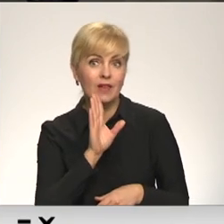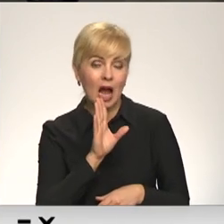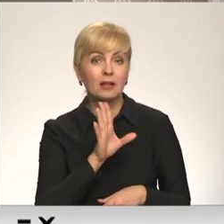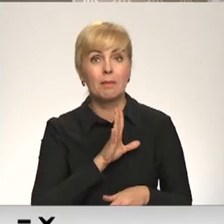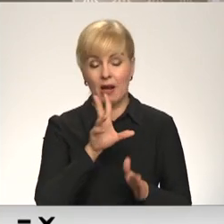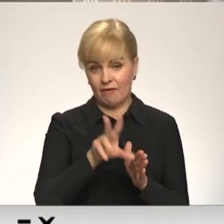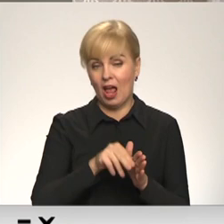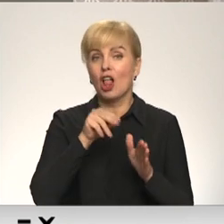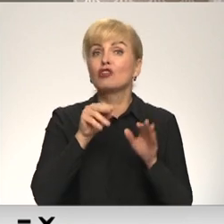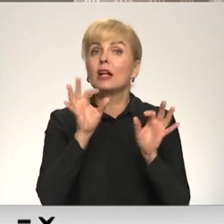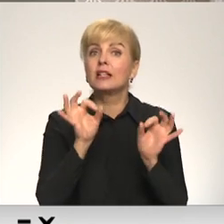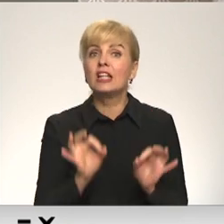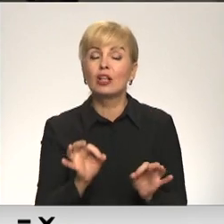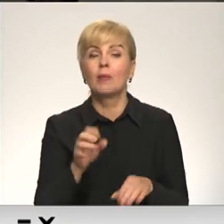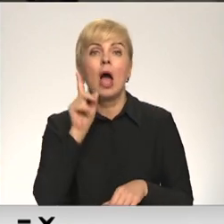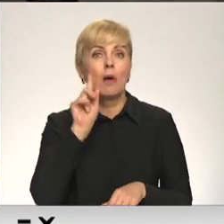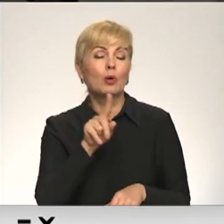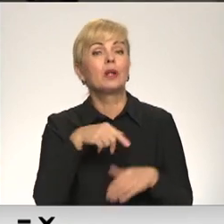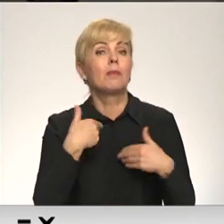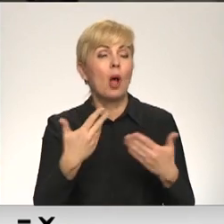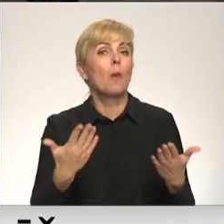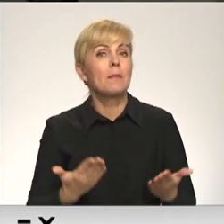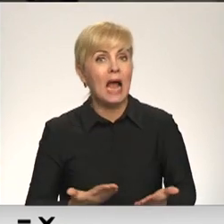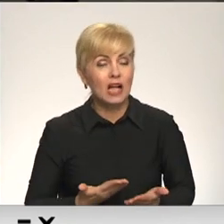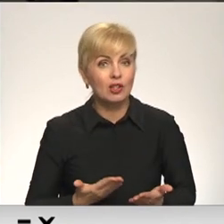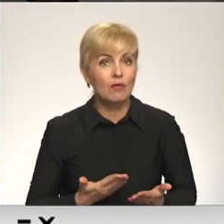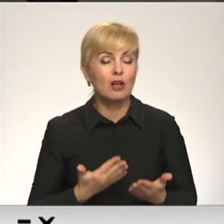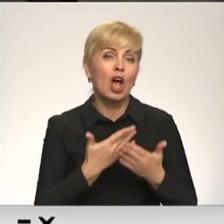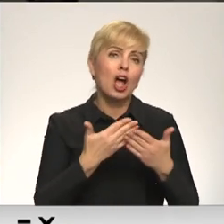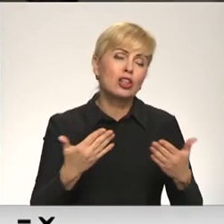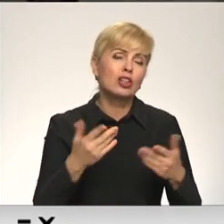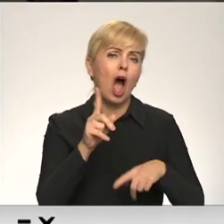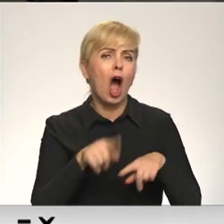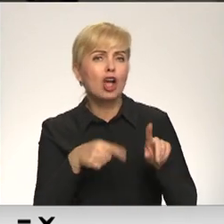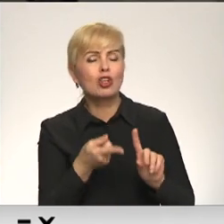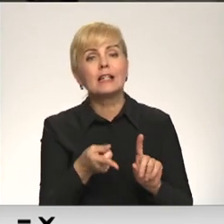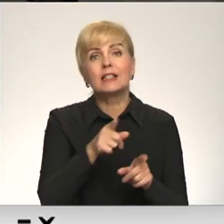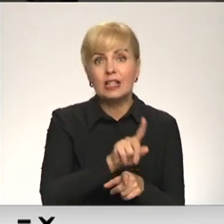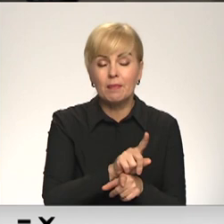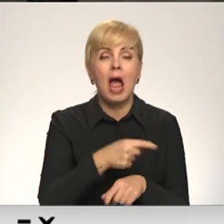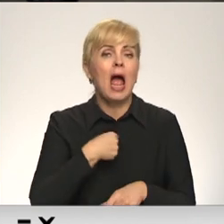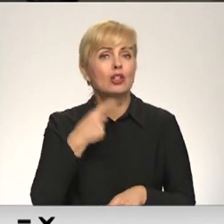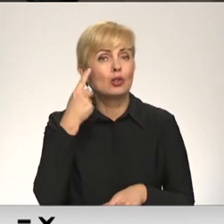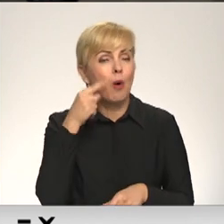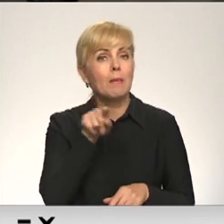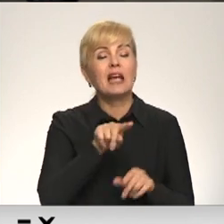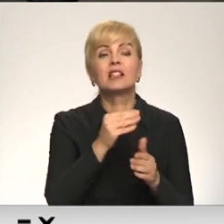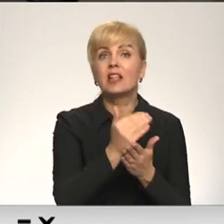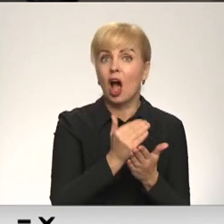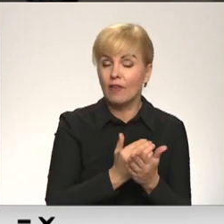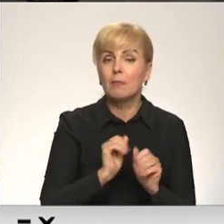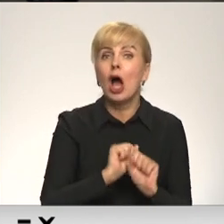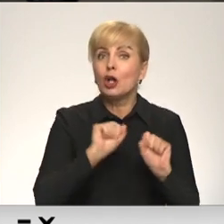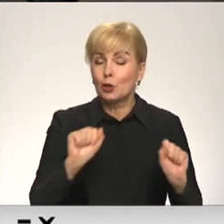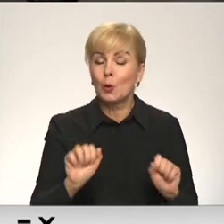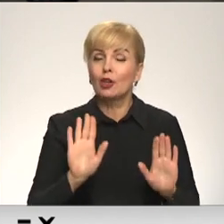vēlēšana tiesības. Protams, tā ir piedzīvojusi arī dažas izmaiņas, bet es domāju, ka ar šo Satversmi mēs droši